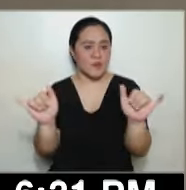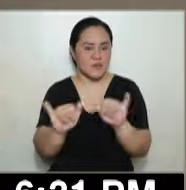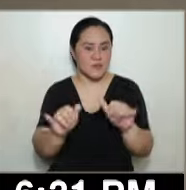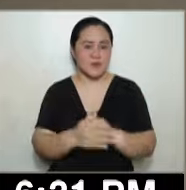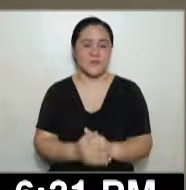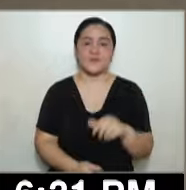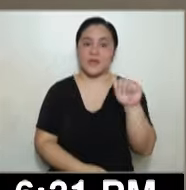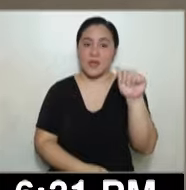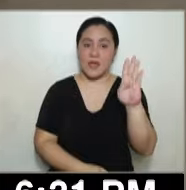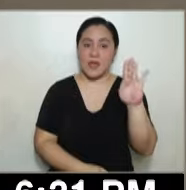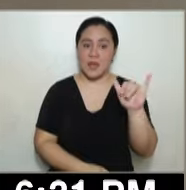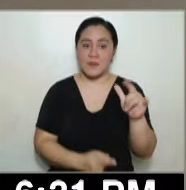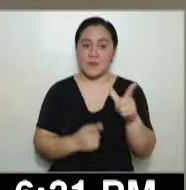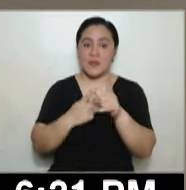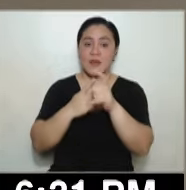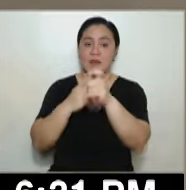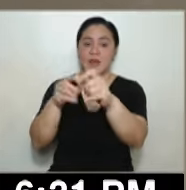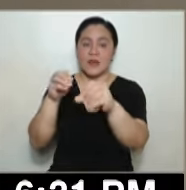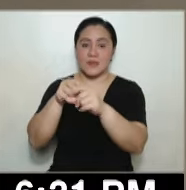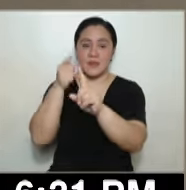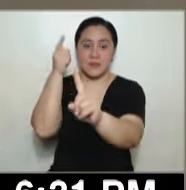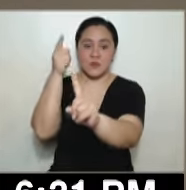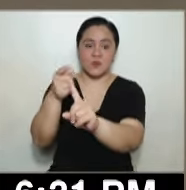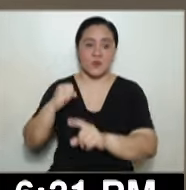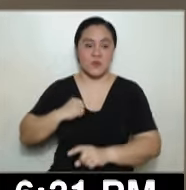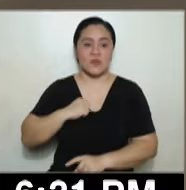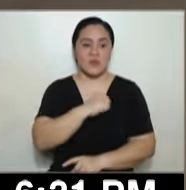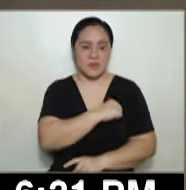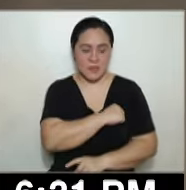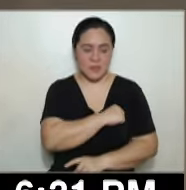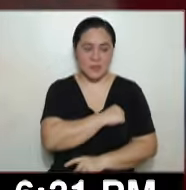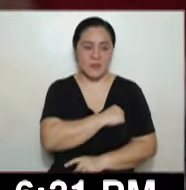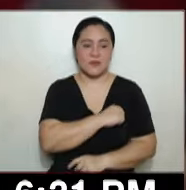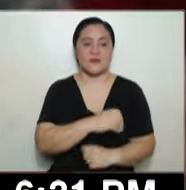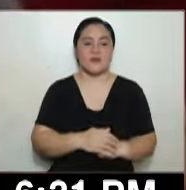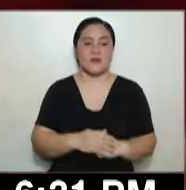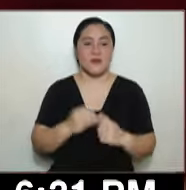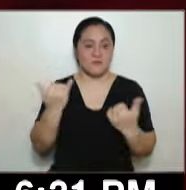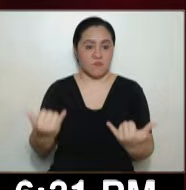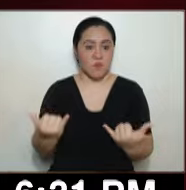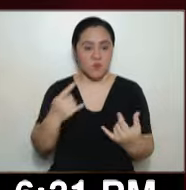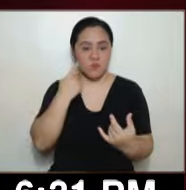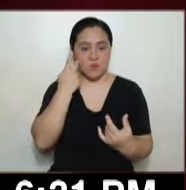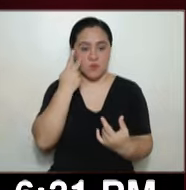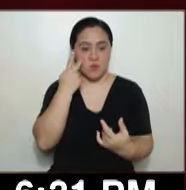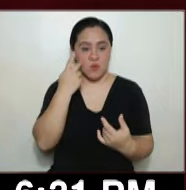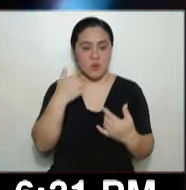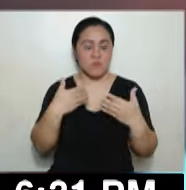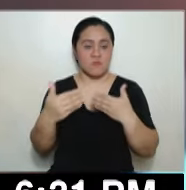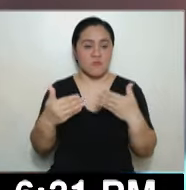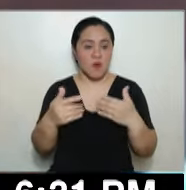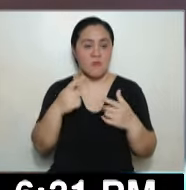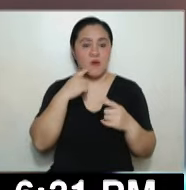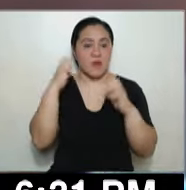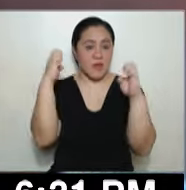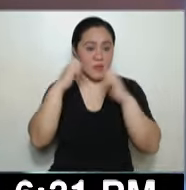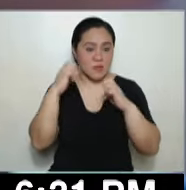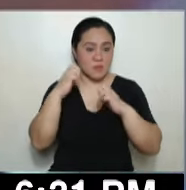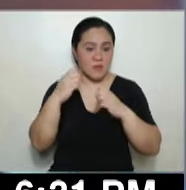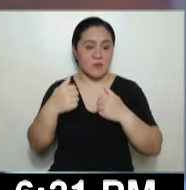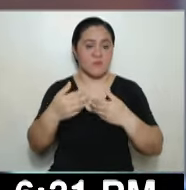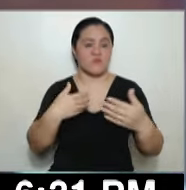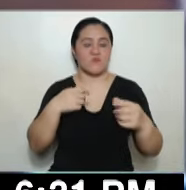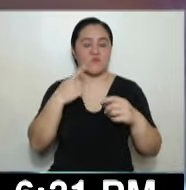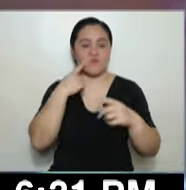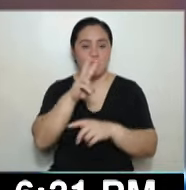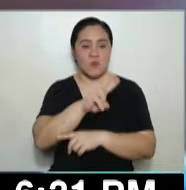Abby, senado naman ang puntirya sa midterm elections. Kaya hindi na matutuloy ang inaasahan sanang Binay